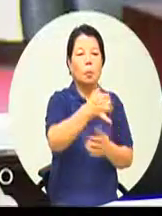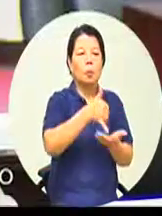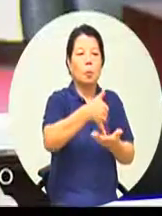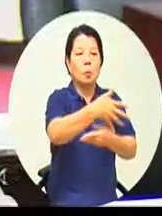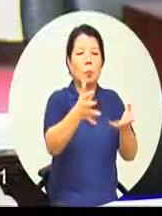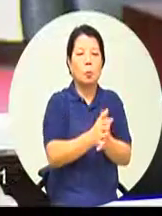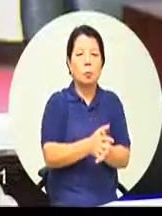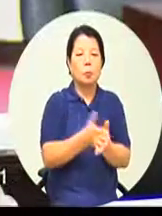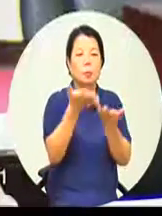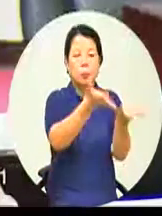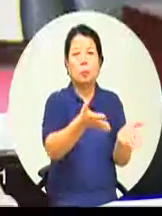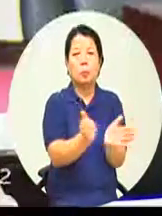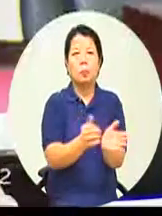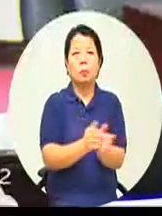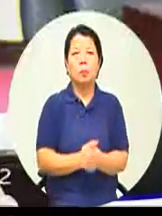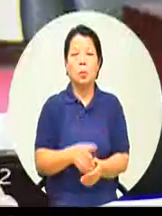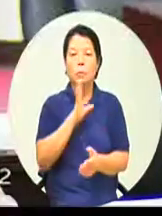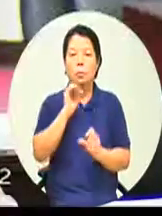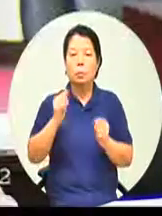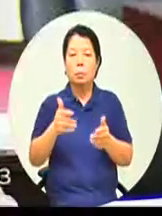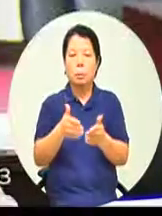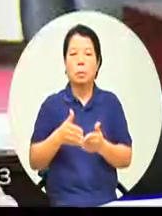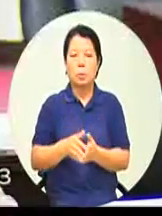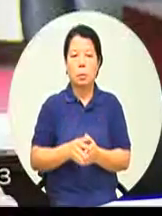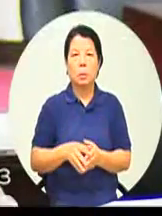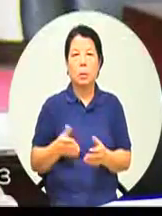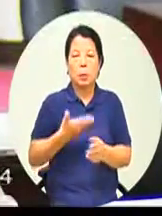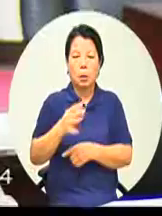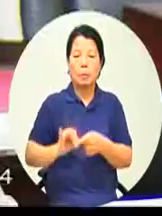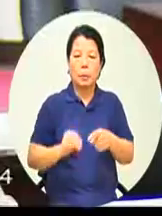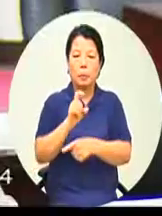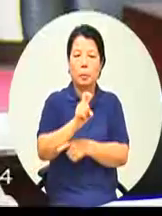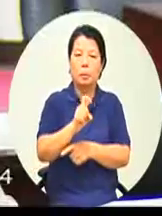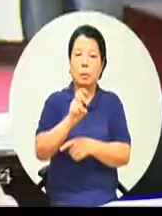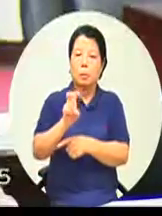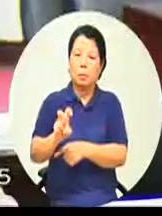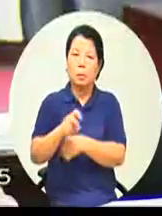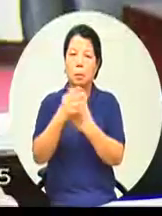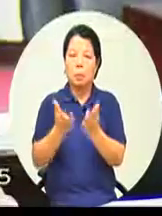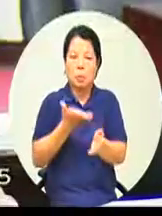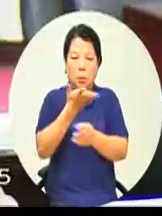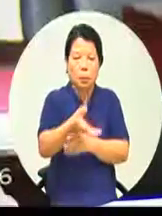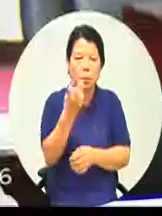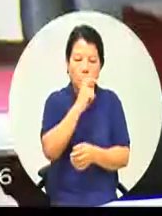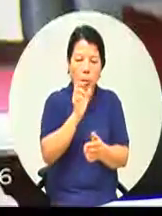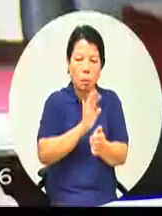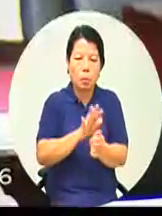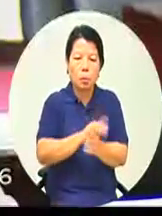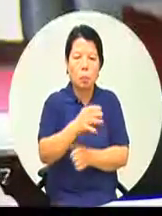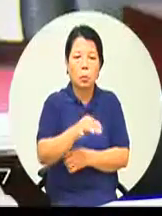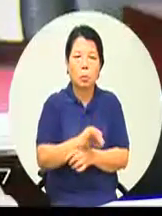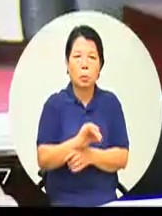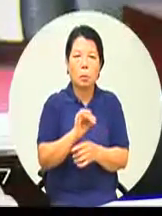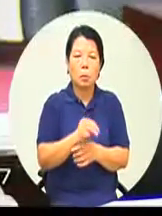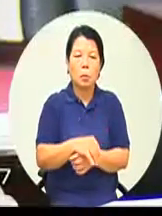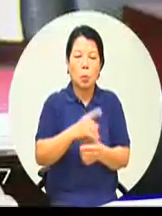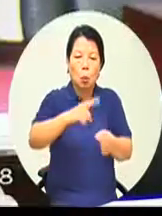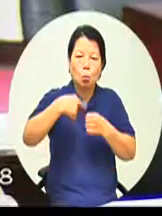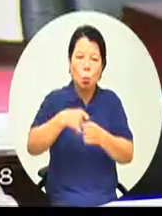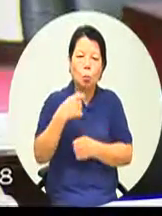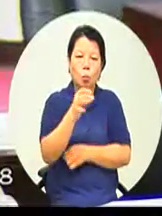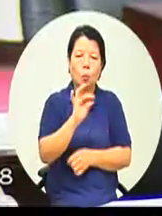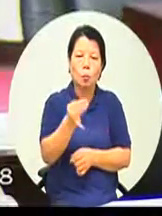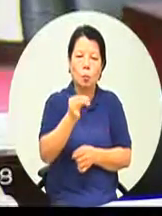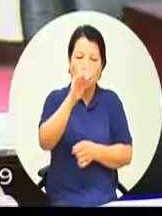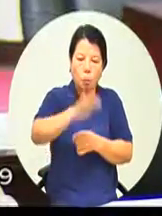的家庭了，那我们是不是能够再开放一层到两层，去再照顾中后端班的家庭收入的这个部分？